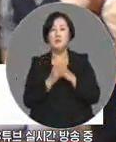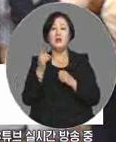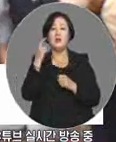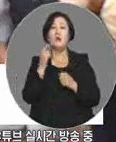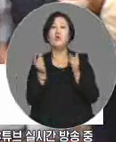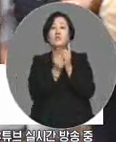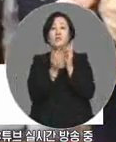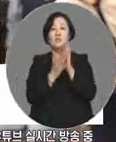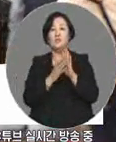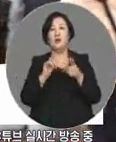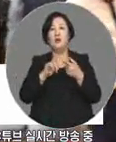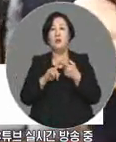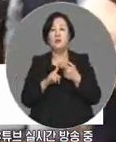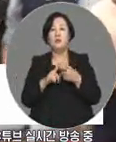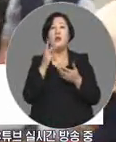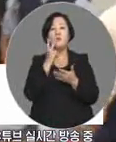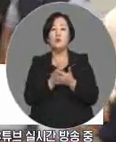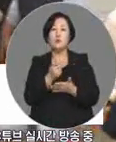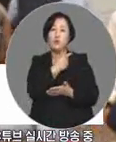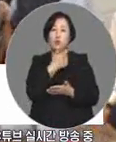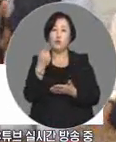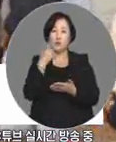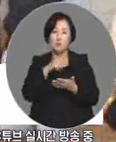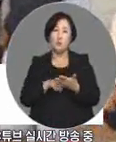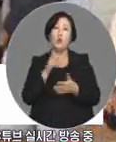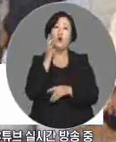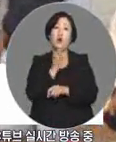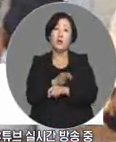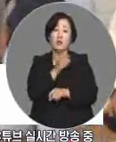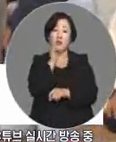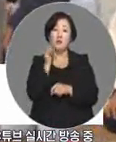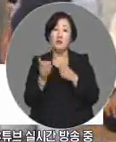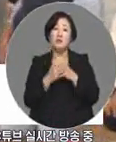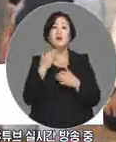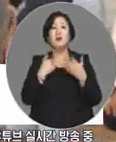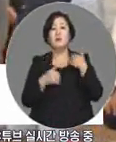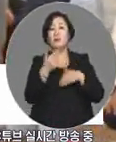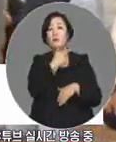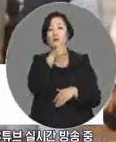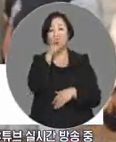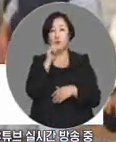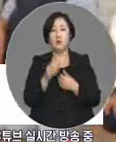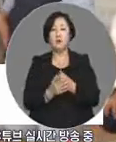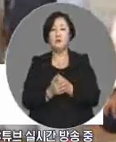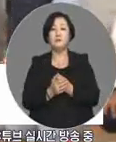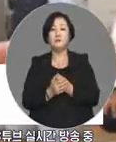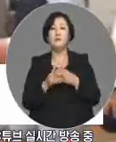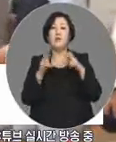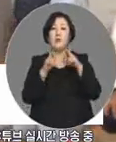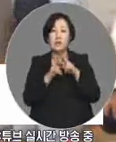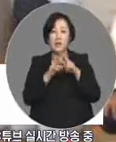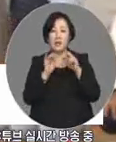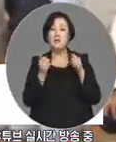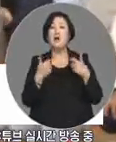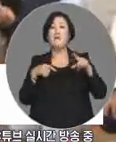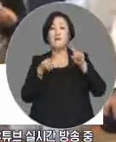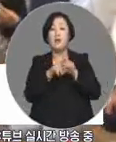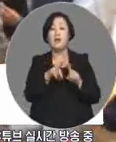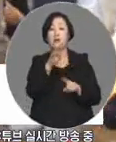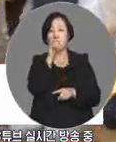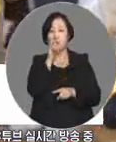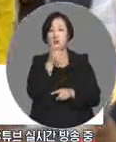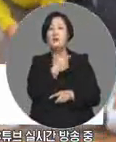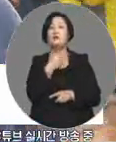듣고 해보니까 규칙도 정말 쉽고 간단하게 할 수 있는 게임이어서 너무 좋았고요. 장애인분들도 같이 할 수 있어서